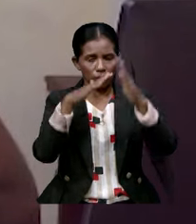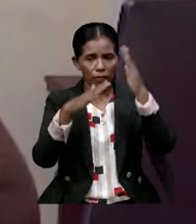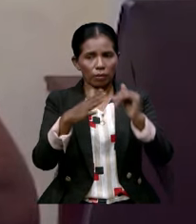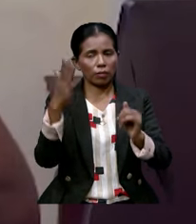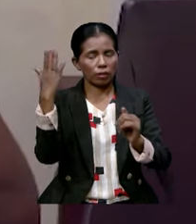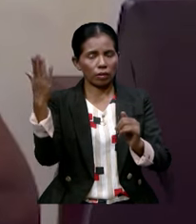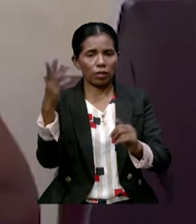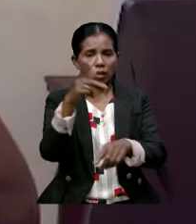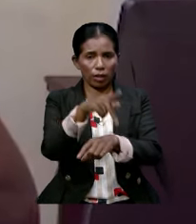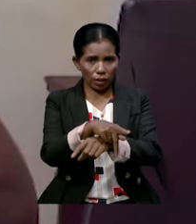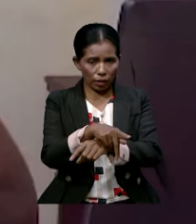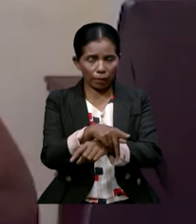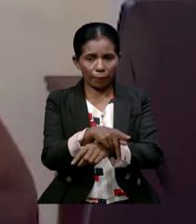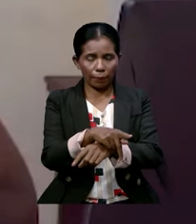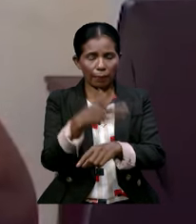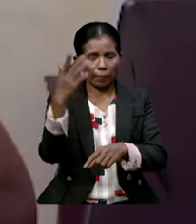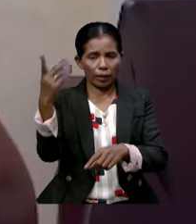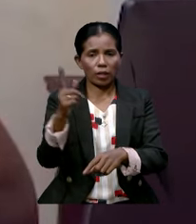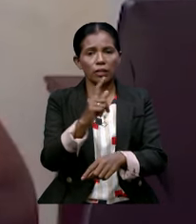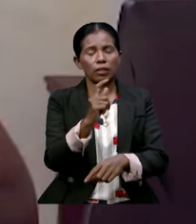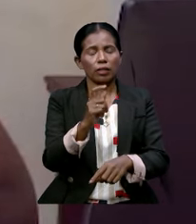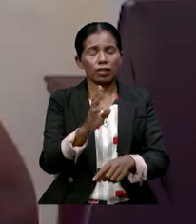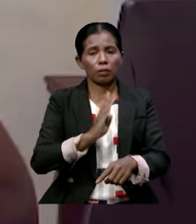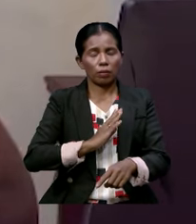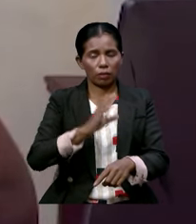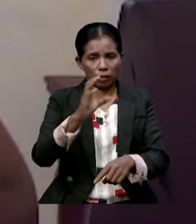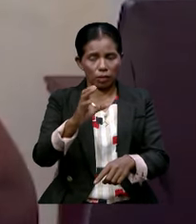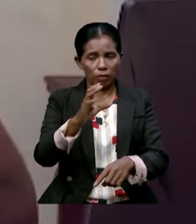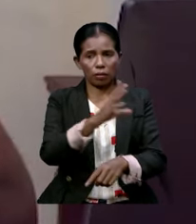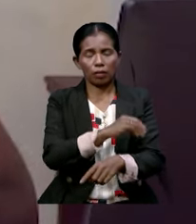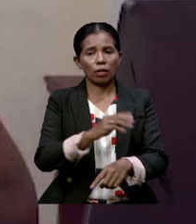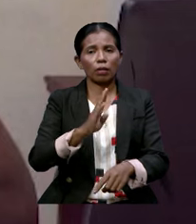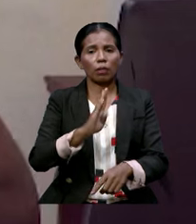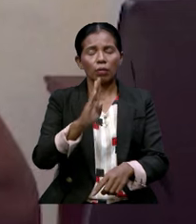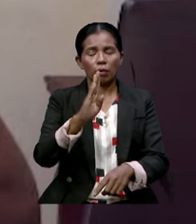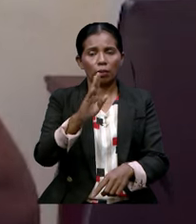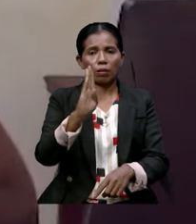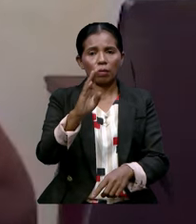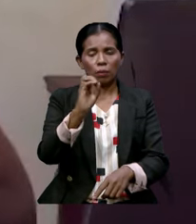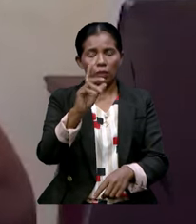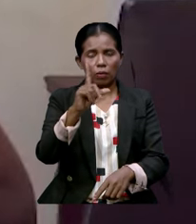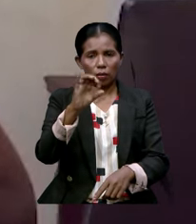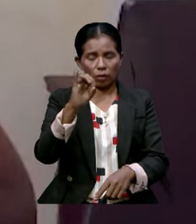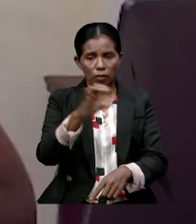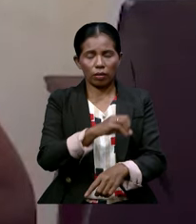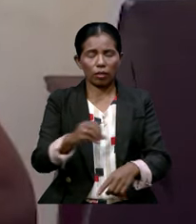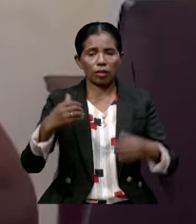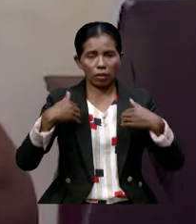akontesir kalan, iha triloka, incluimos iha Bukoli, tamur kala ia acontecimento